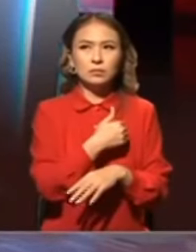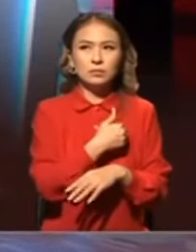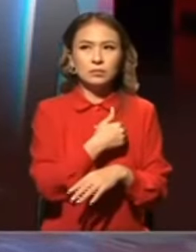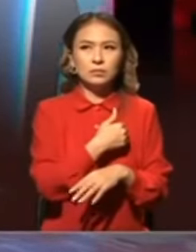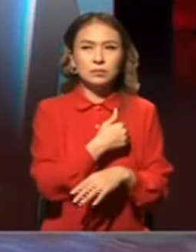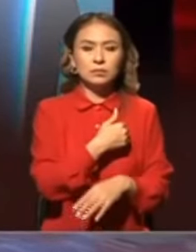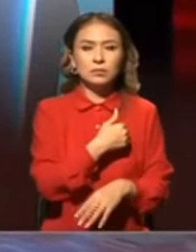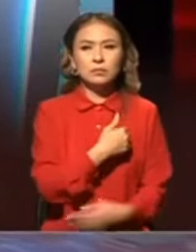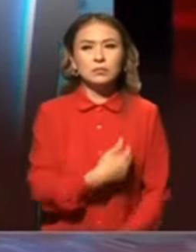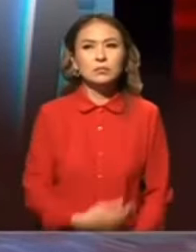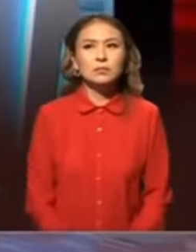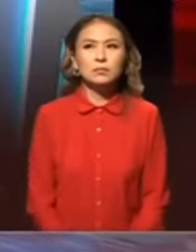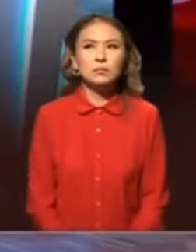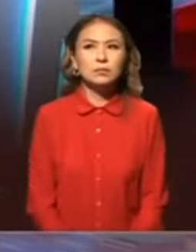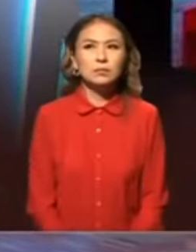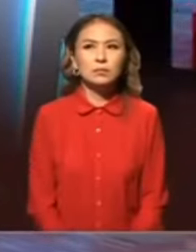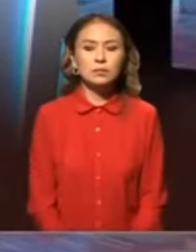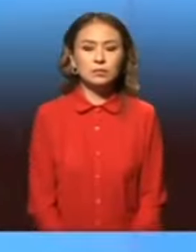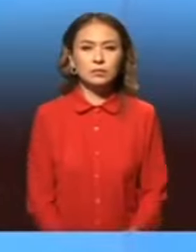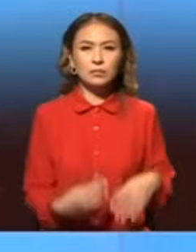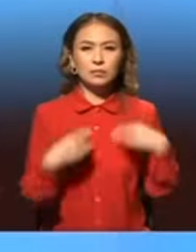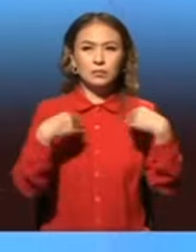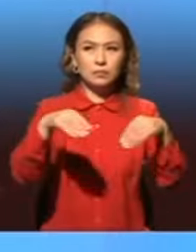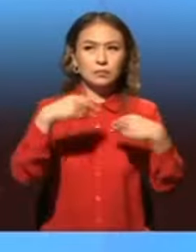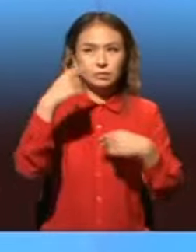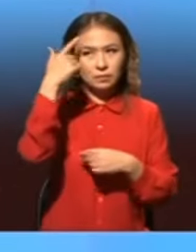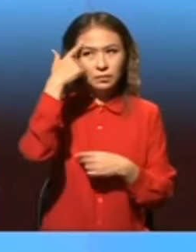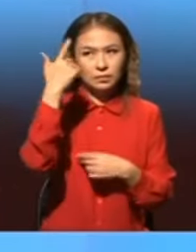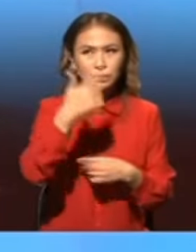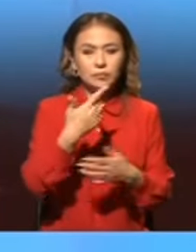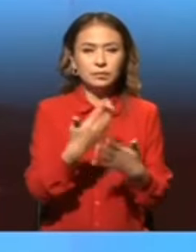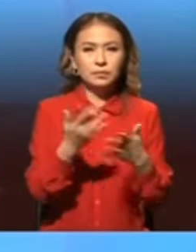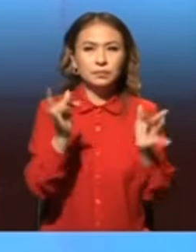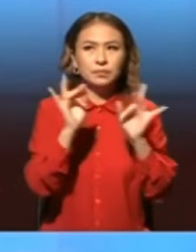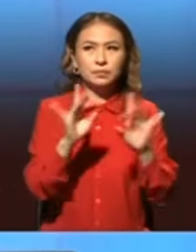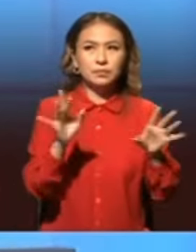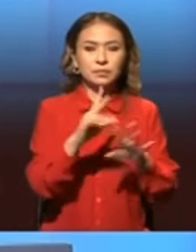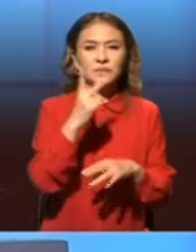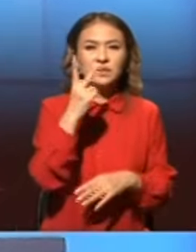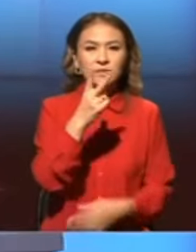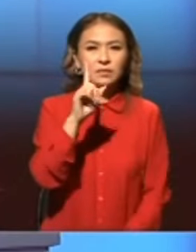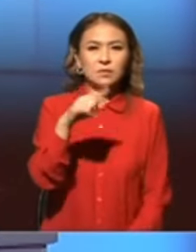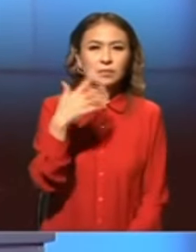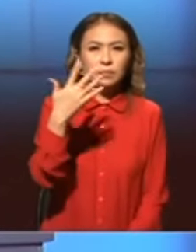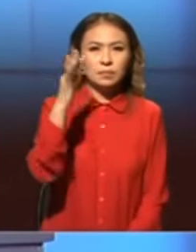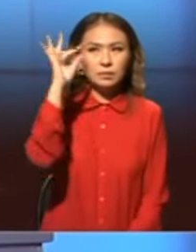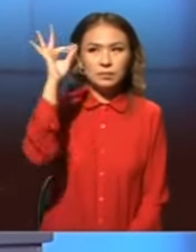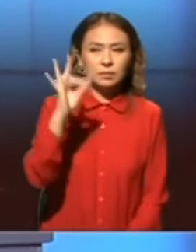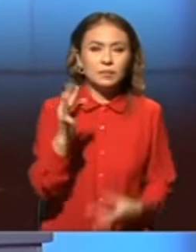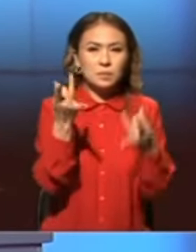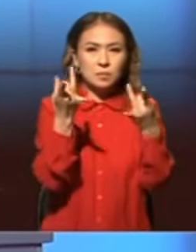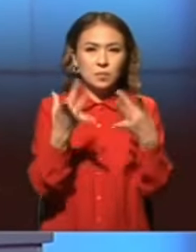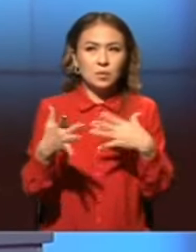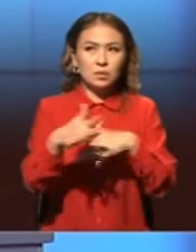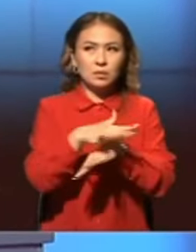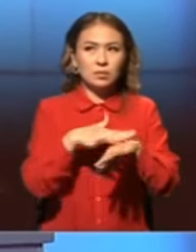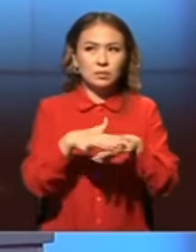айтып отырсын. Жаңағыдай агросауат деп айтып жатырмыз ғой, Жантөлетай Мырзада айтып жатыр, 2.5% жаңа қарапайым